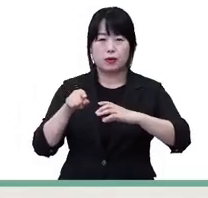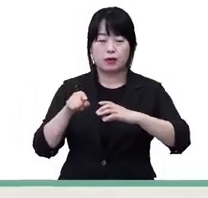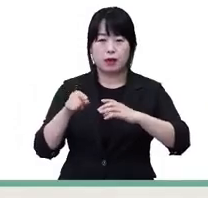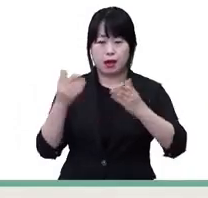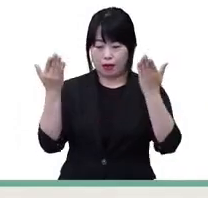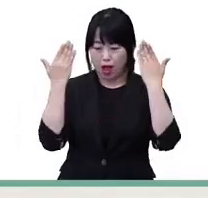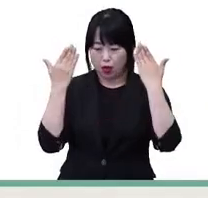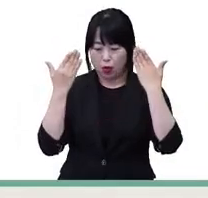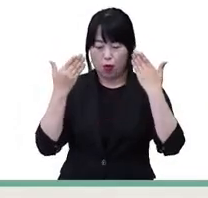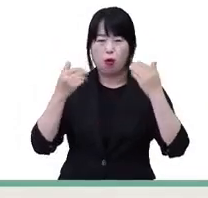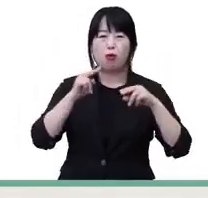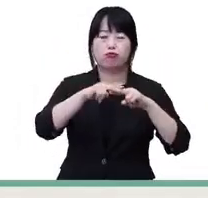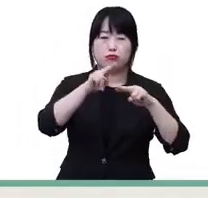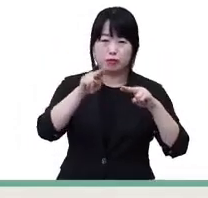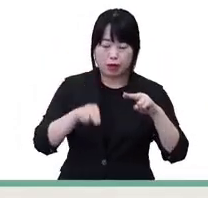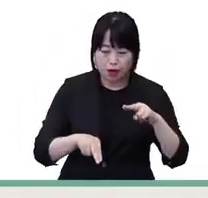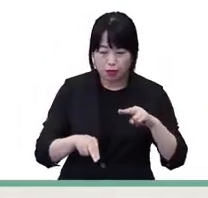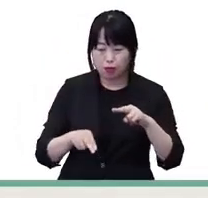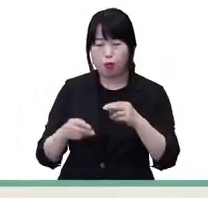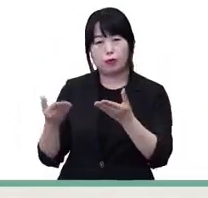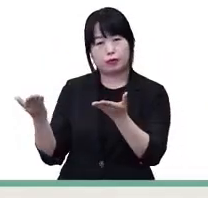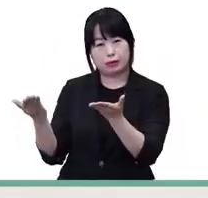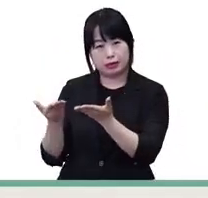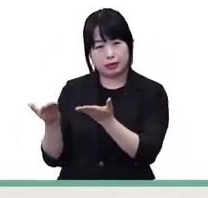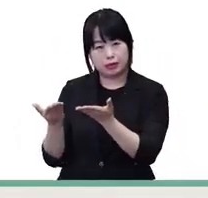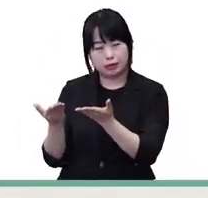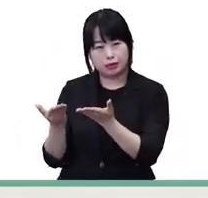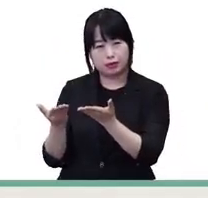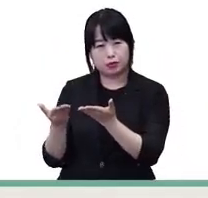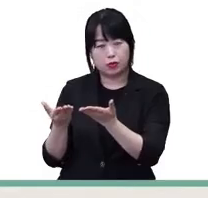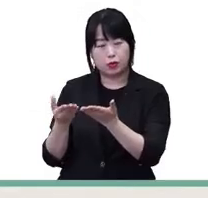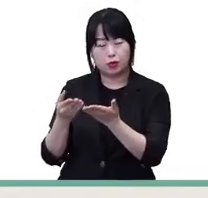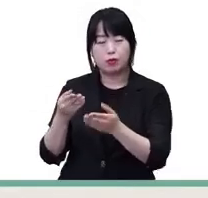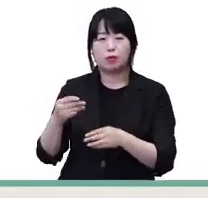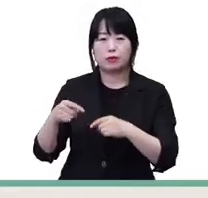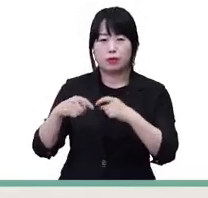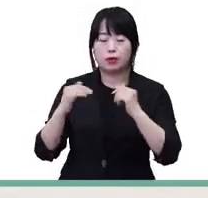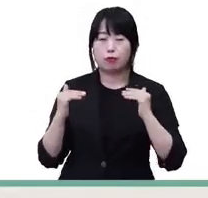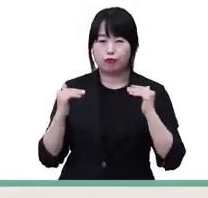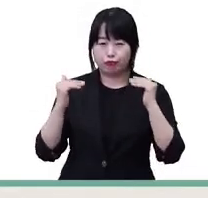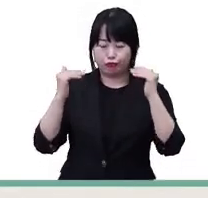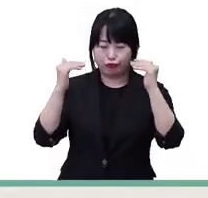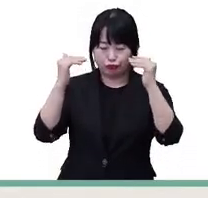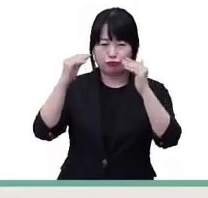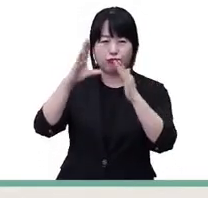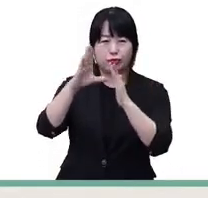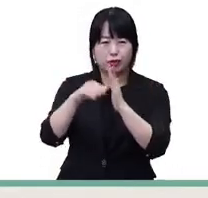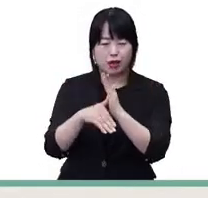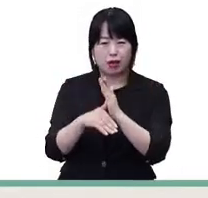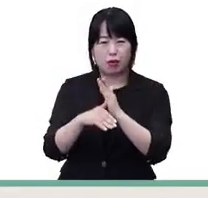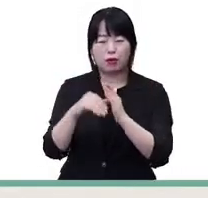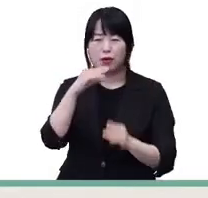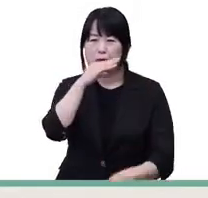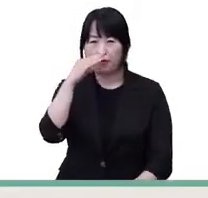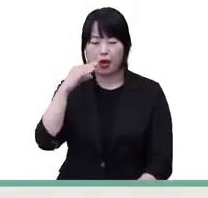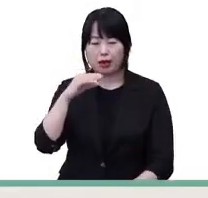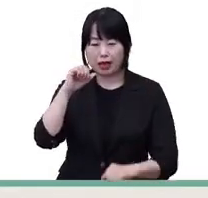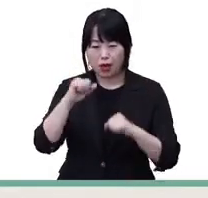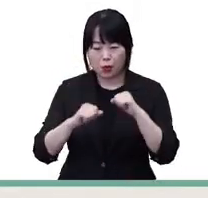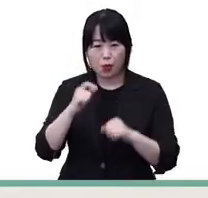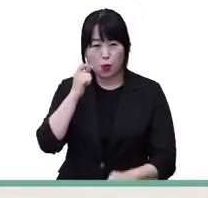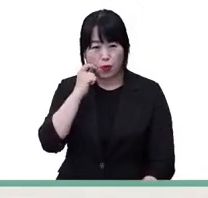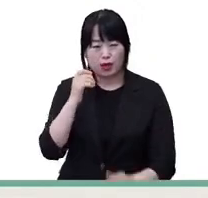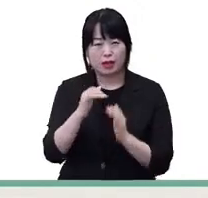실패하는 거, 그리고 직업이라든지 어떤 독립적인 성인의 삶으로 이행하지 못하는 그런 아이들을